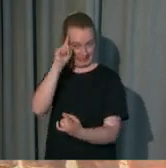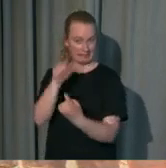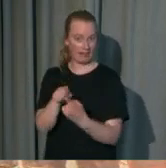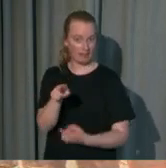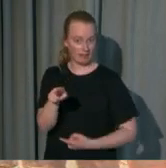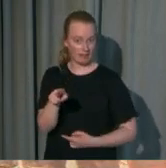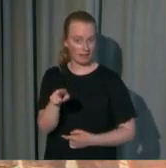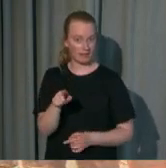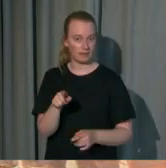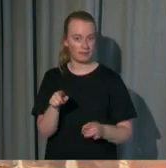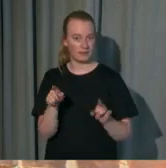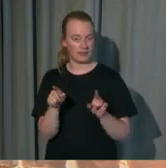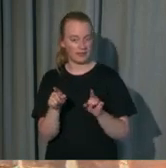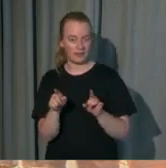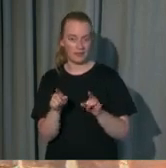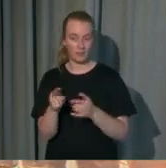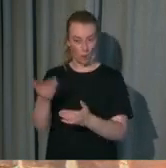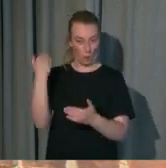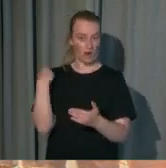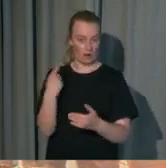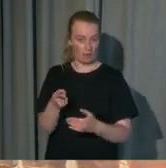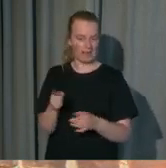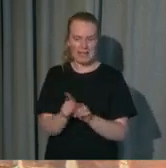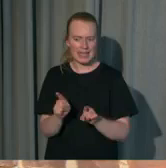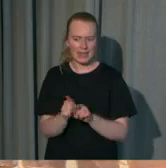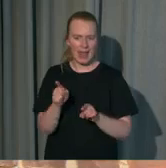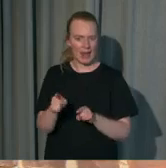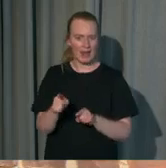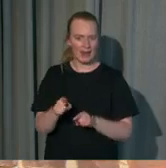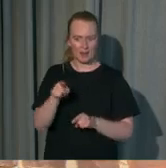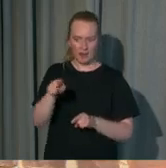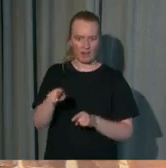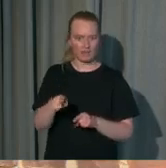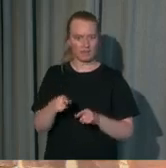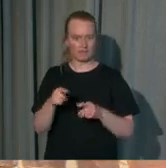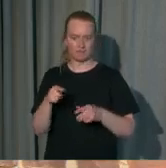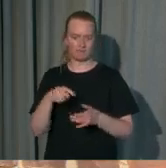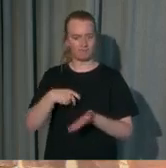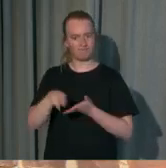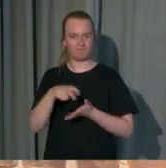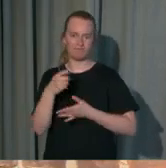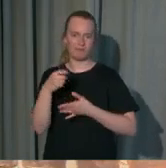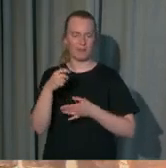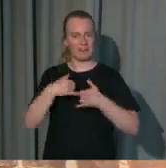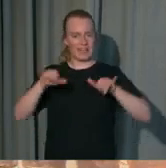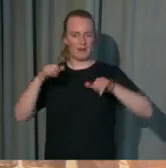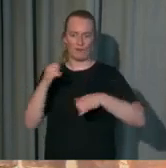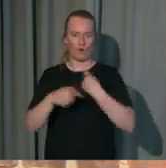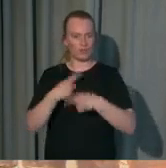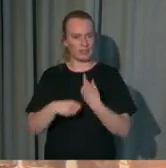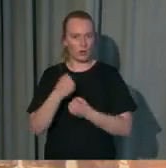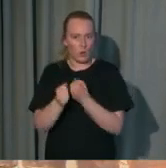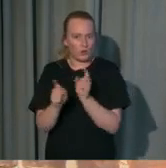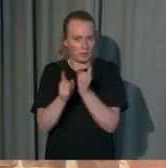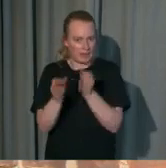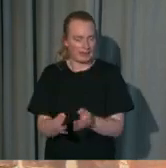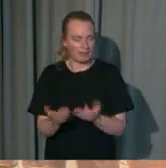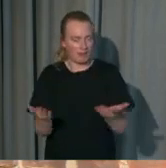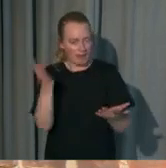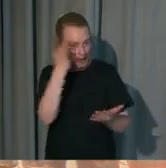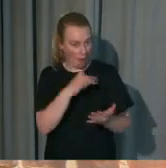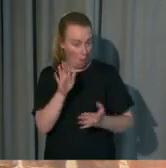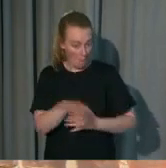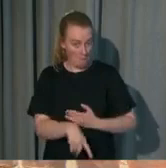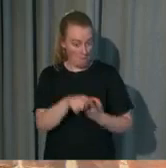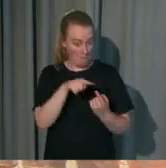ikke 42-åringen stoppet, og vi ser at liv har gått tapt. Jeg vil gjerne høre dine tanker om det. Så